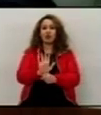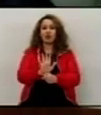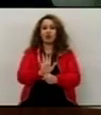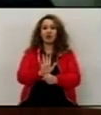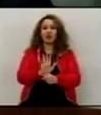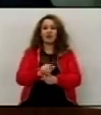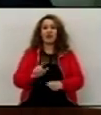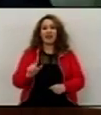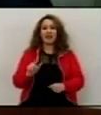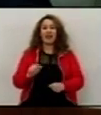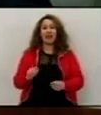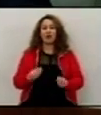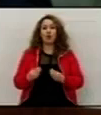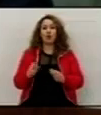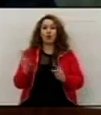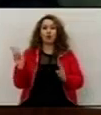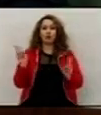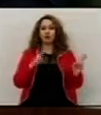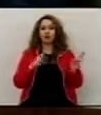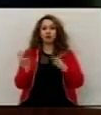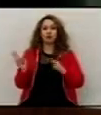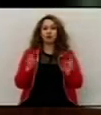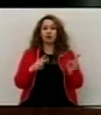فيها الرياح ومناطق جافة استعملنا